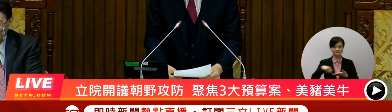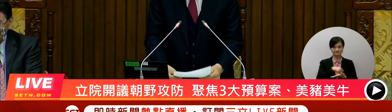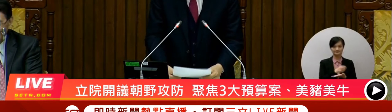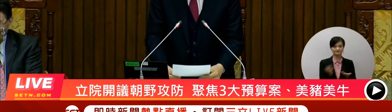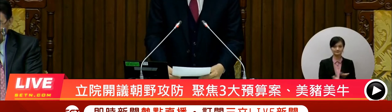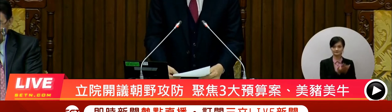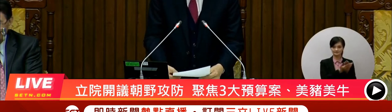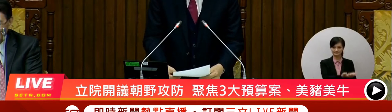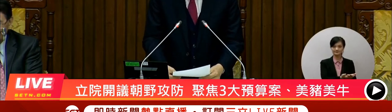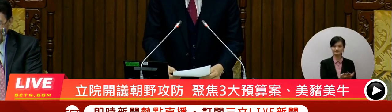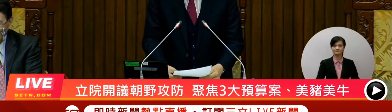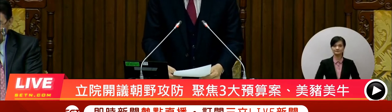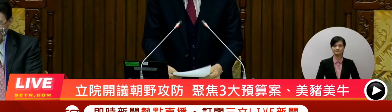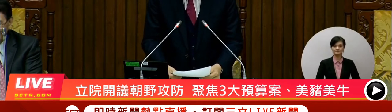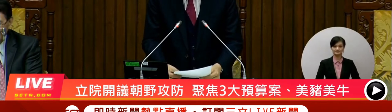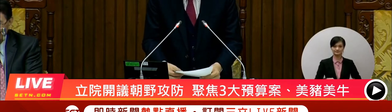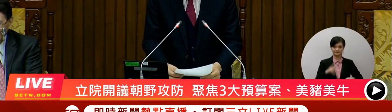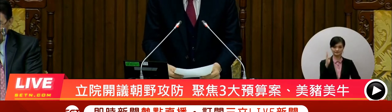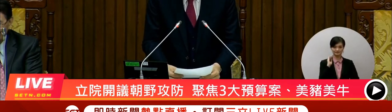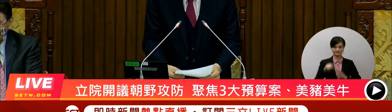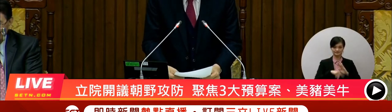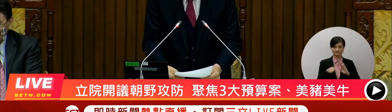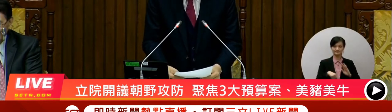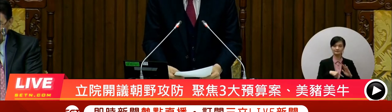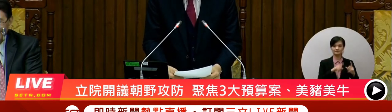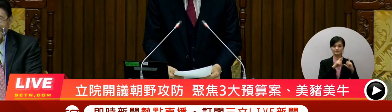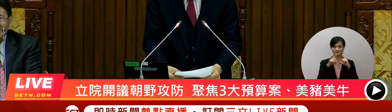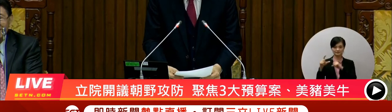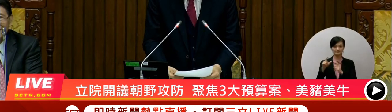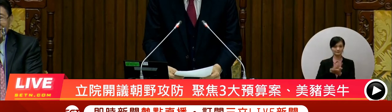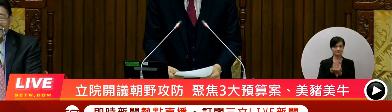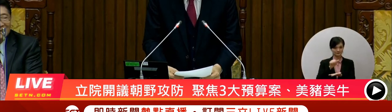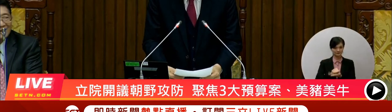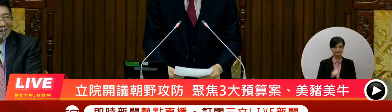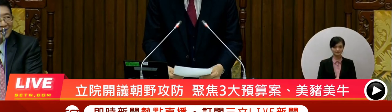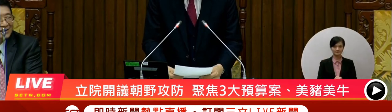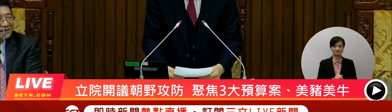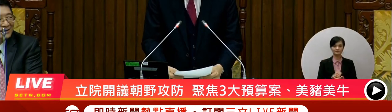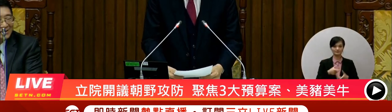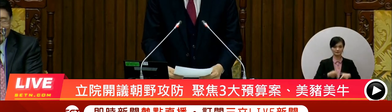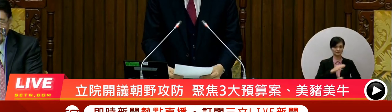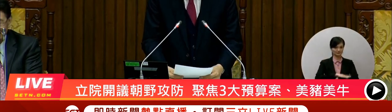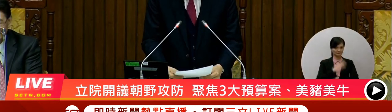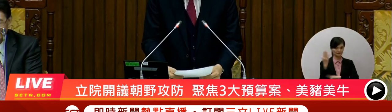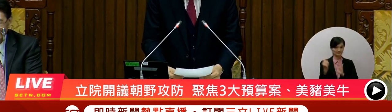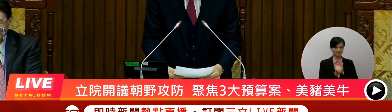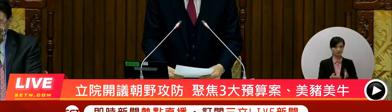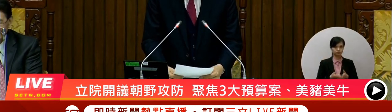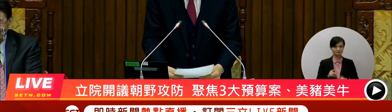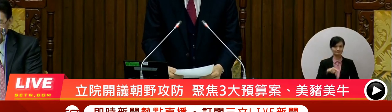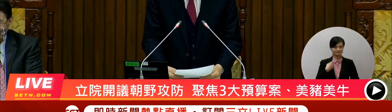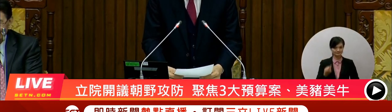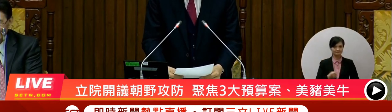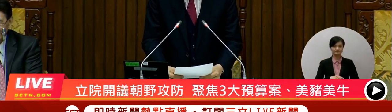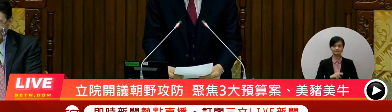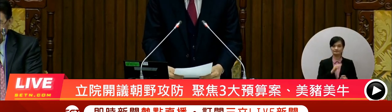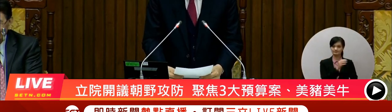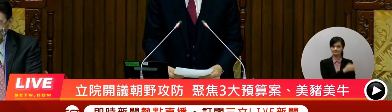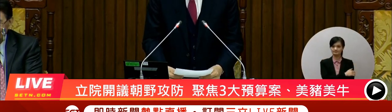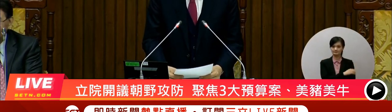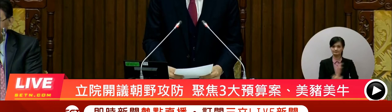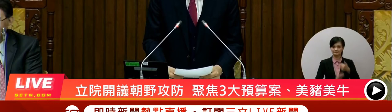出，请行政院书面答复并列入记录刊登公报。接下来请陈委员交